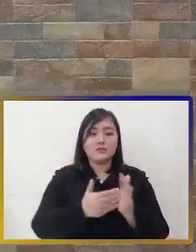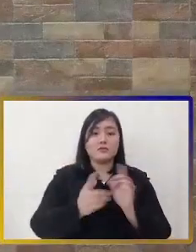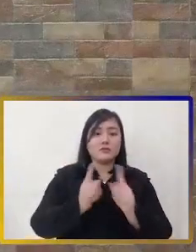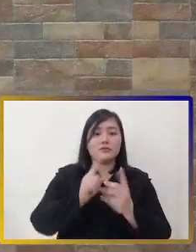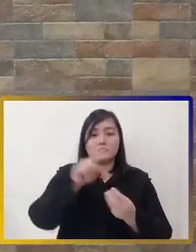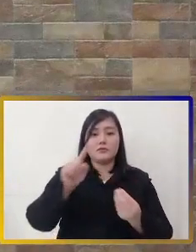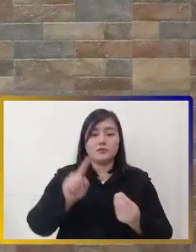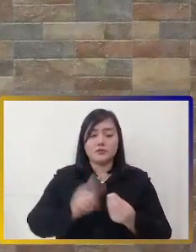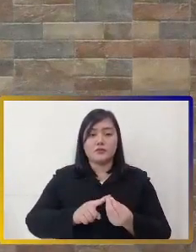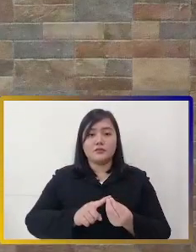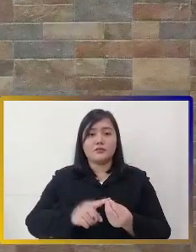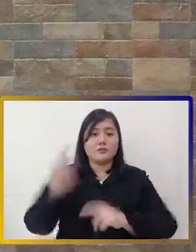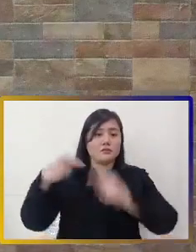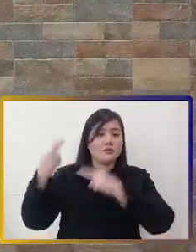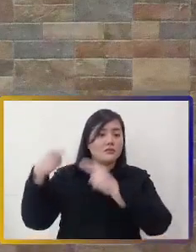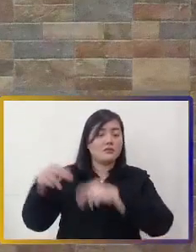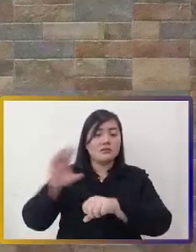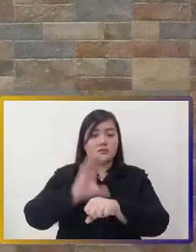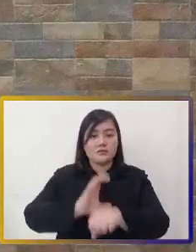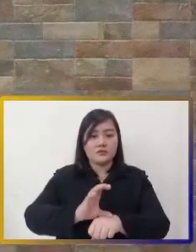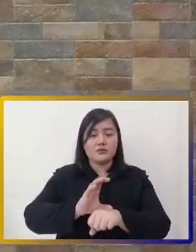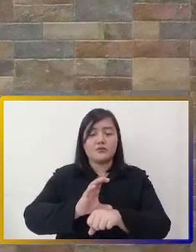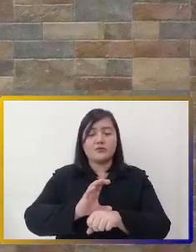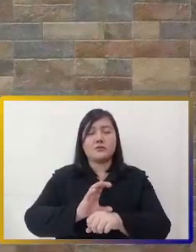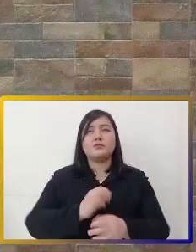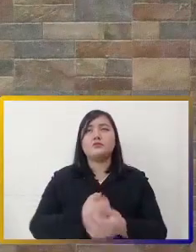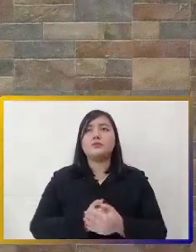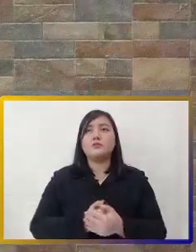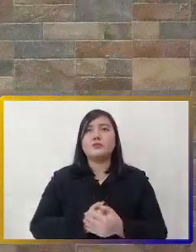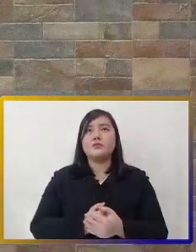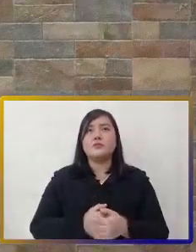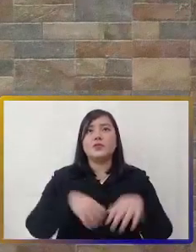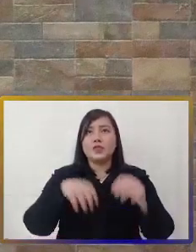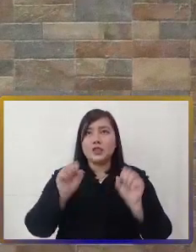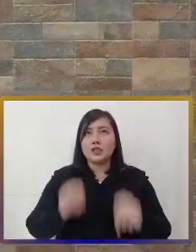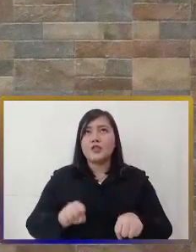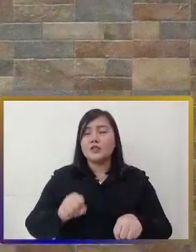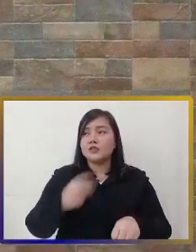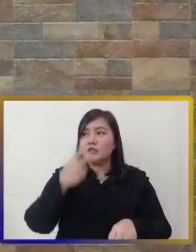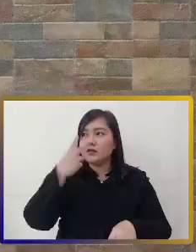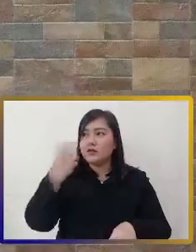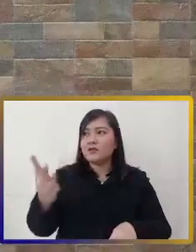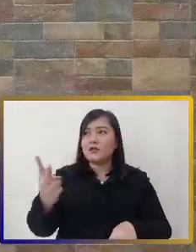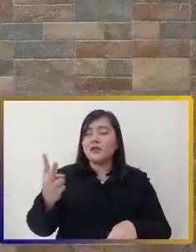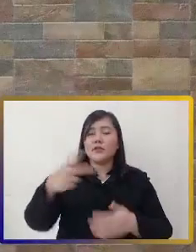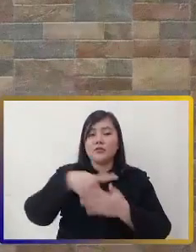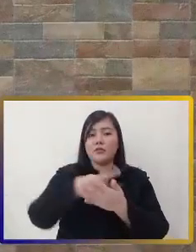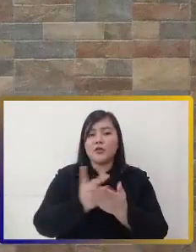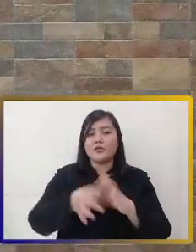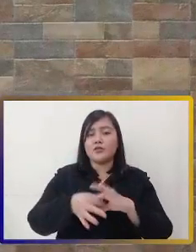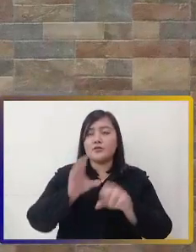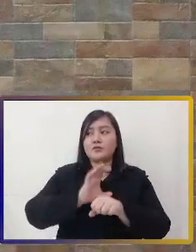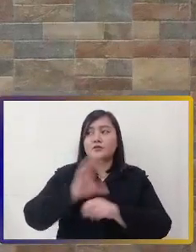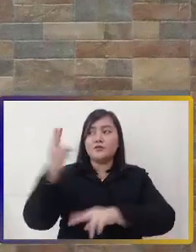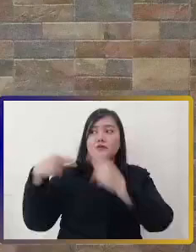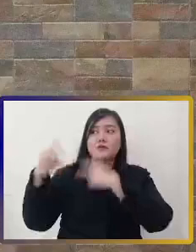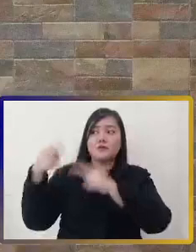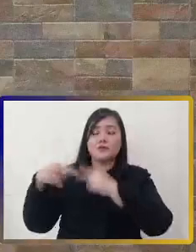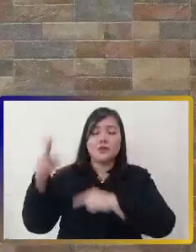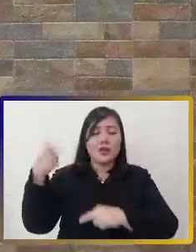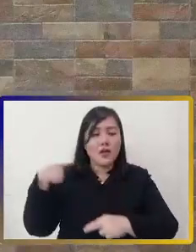siya. Makikita nyo po doon sa ating outline of church history, meron po tayong makikita doon mga kapatid, the rise